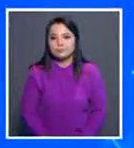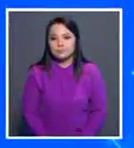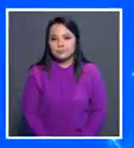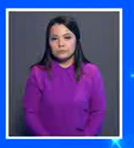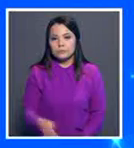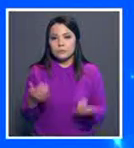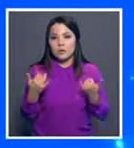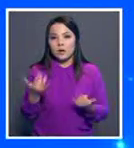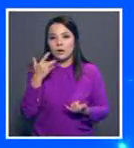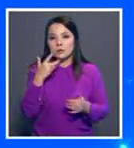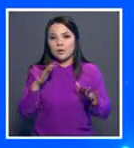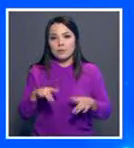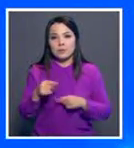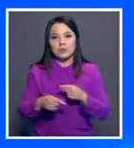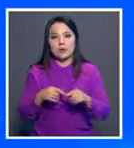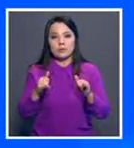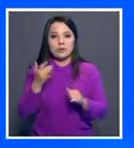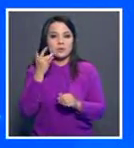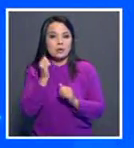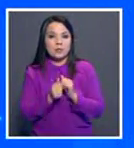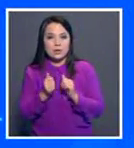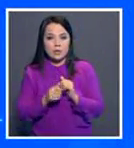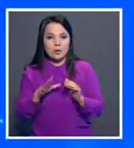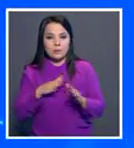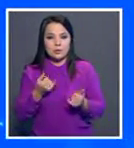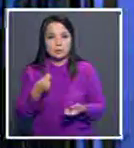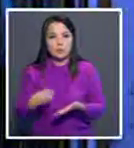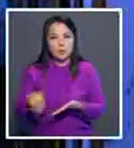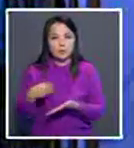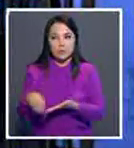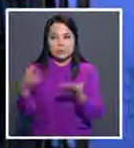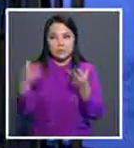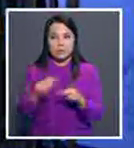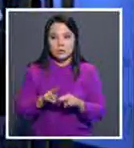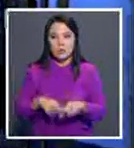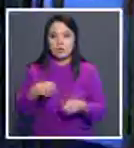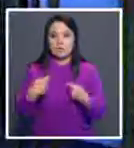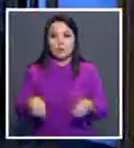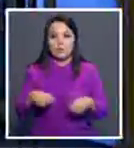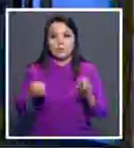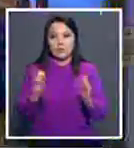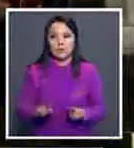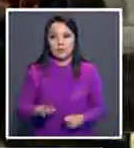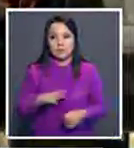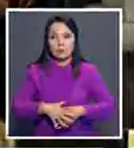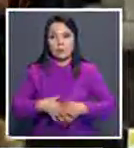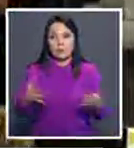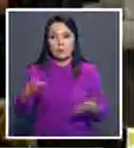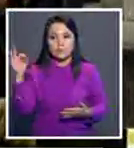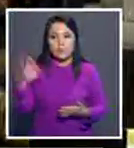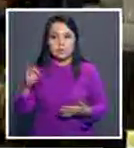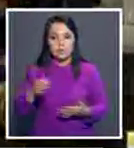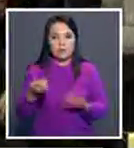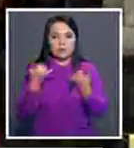Бүгін ақшта дәстүрлі шопинг уақыты басталды. Алғыс айту мерекесінен кейін келетін бұл күнді сауда орталықтарында тауарлар үлкен жеңілдікпен